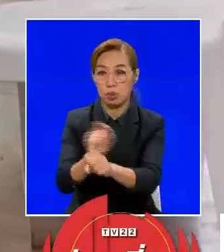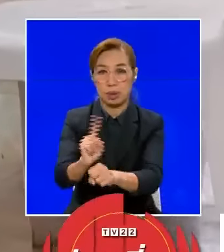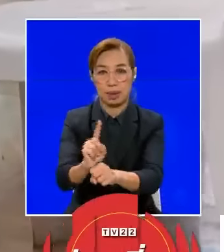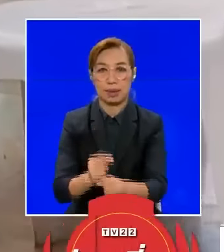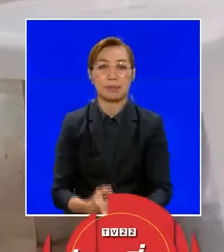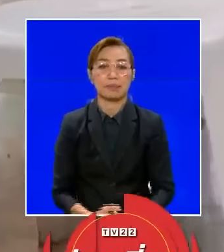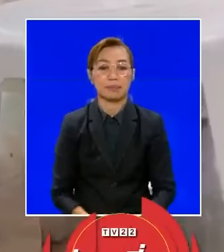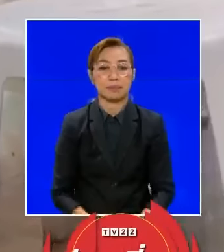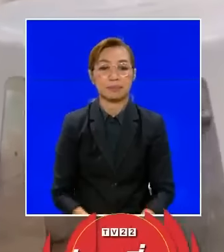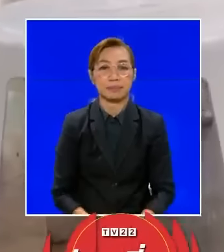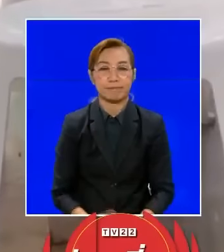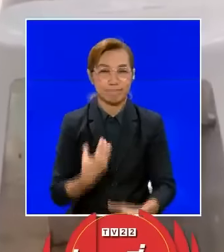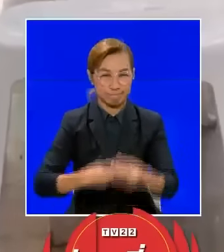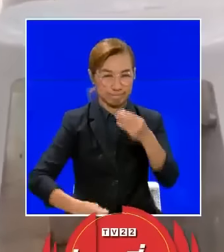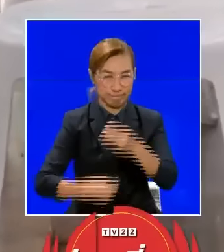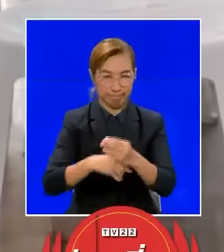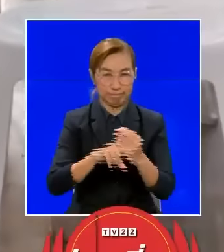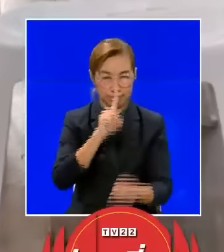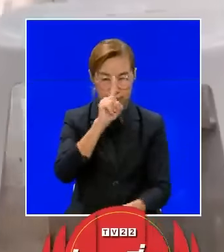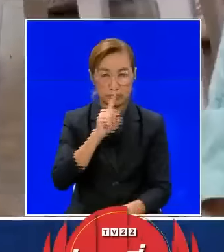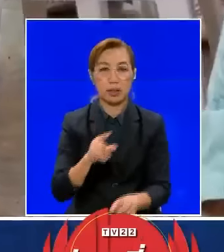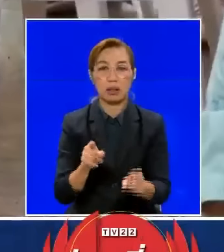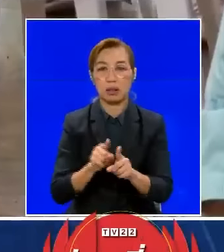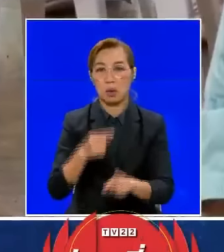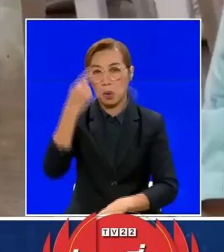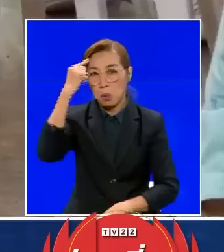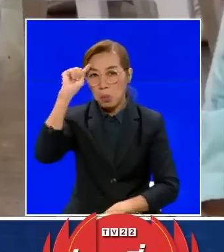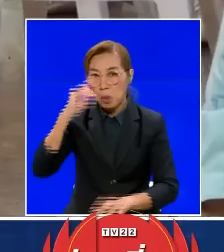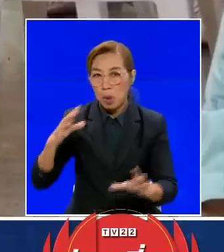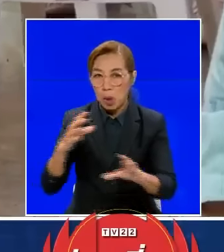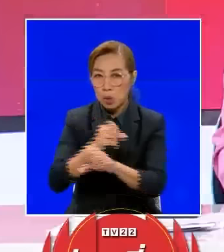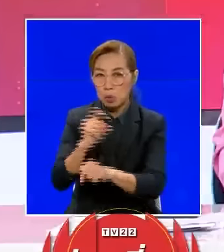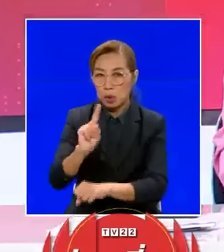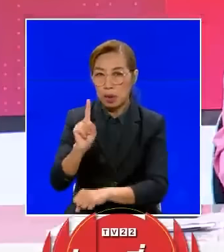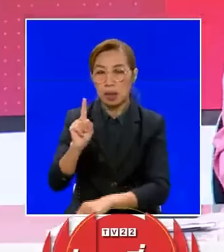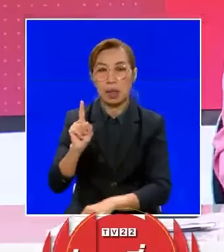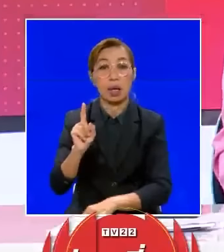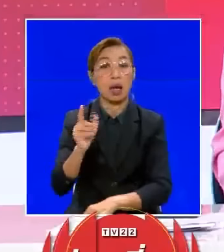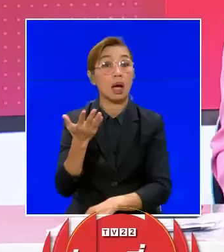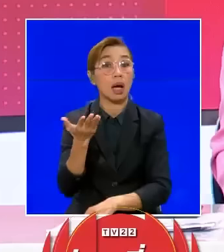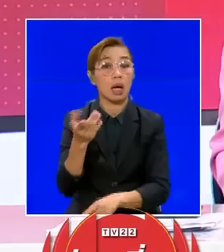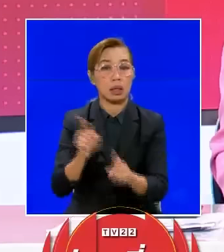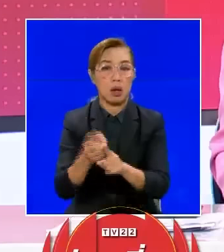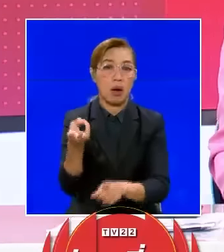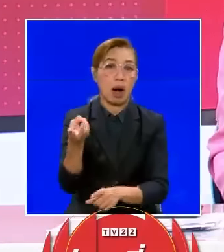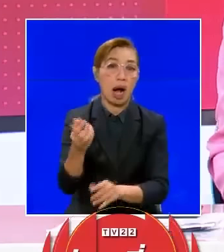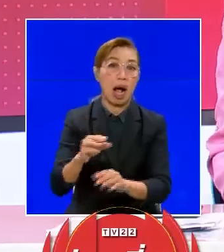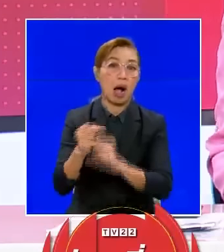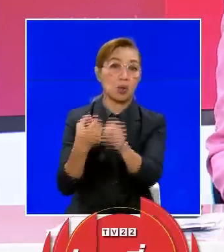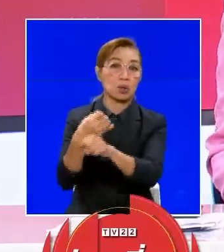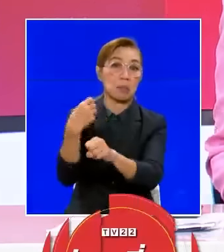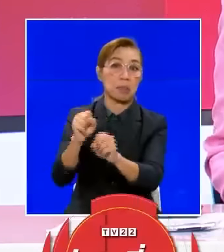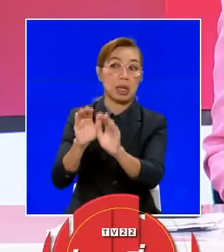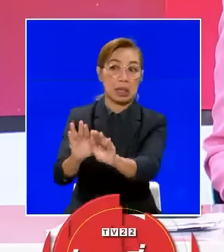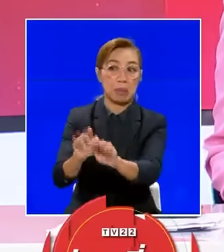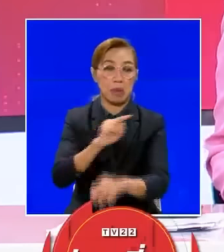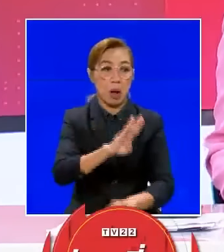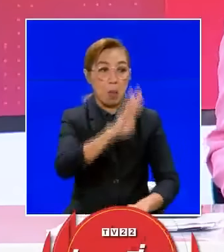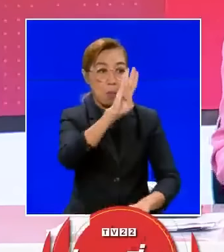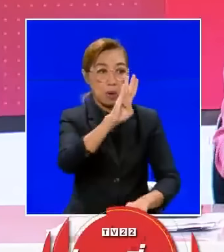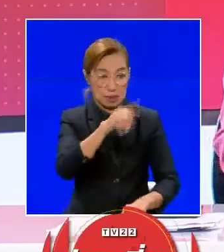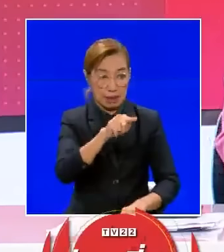นะคะอีกเรื่องนึงที่ไม่รู้ว่าผลจะออกมาทางไหนก็คือเรื่องของการประมูลข้าว10ปีอย่างที่คุณอ๋องบอก